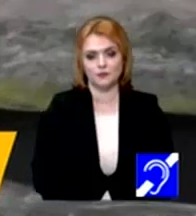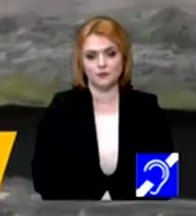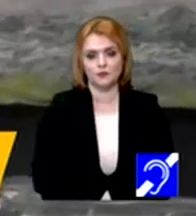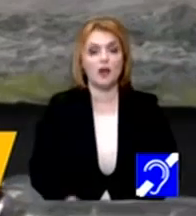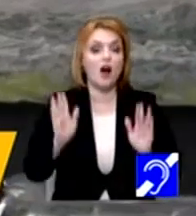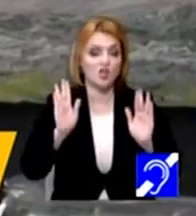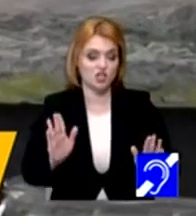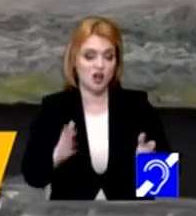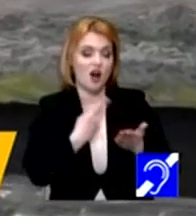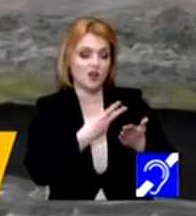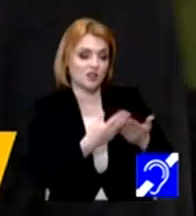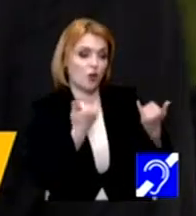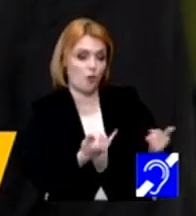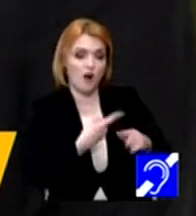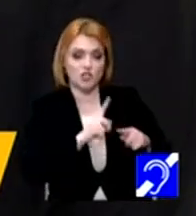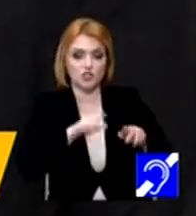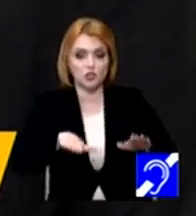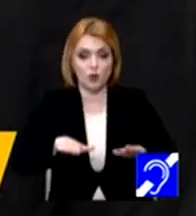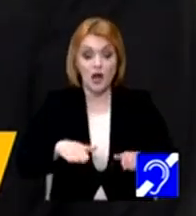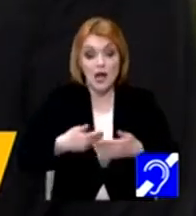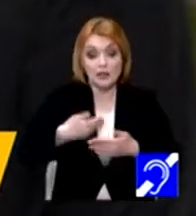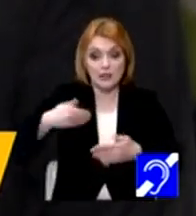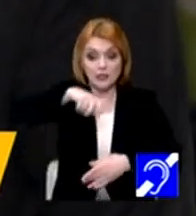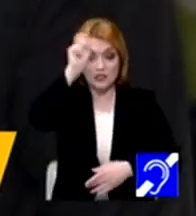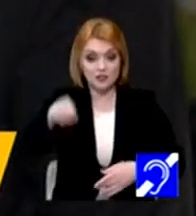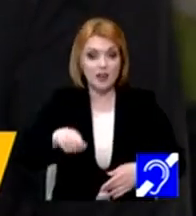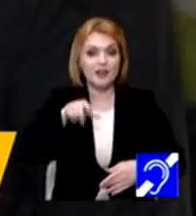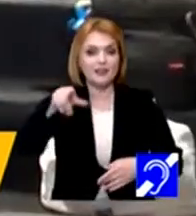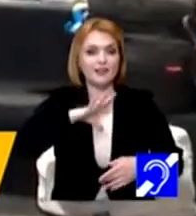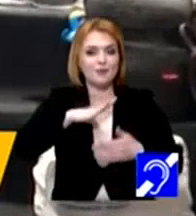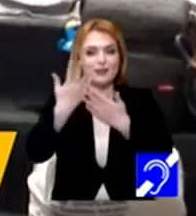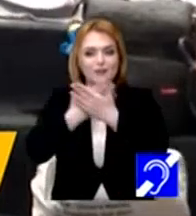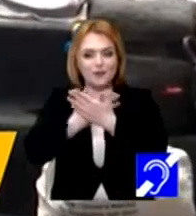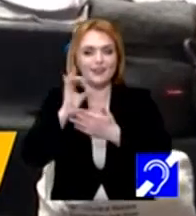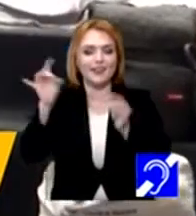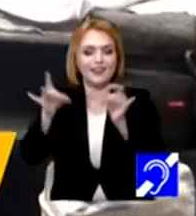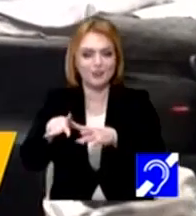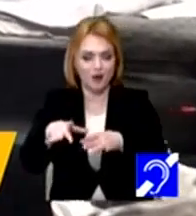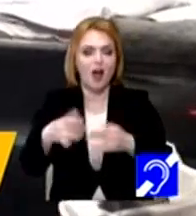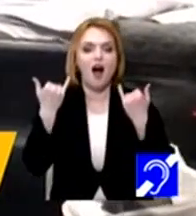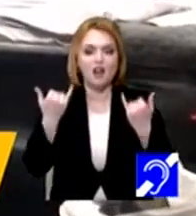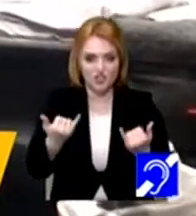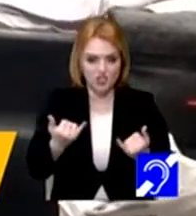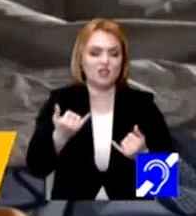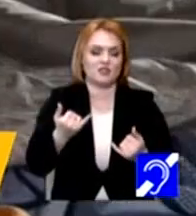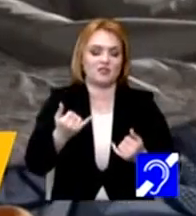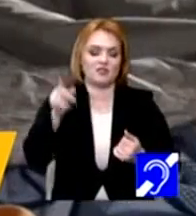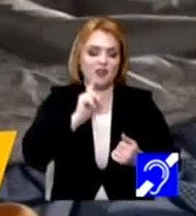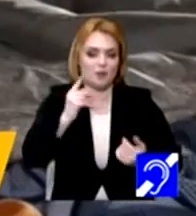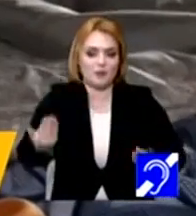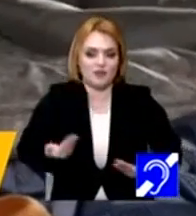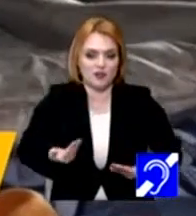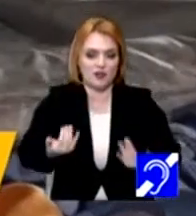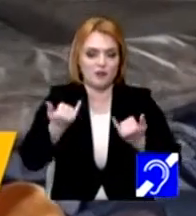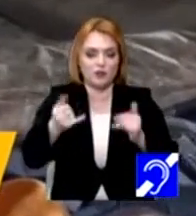Așa arată acum acest loc care, înainte de război, era o cafenea de artă din Vinița. Astăzi servește drept adăpost ucrainenilor care fug din